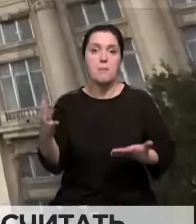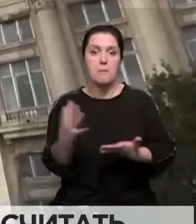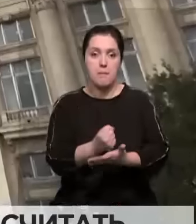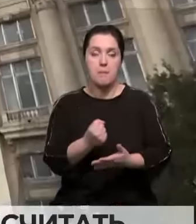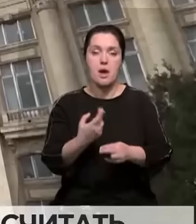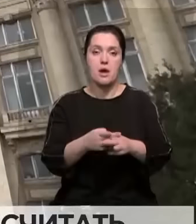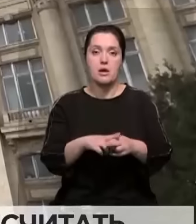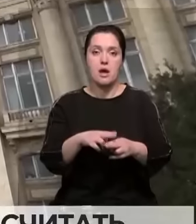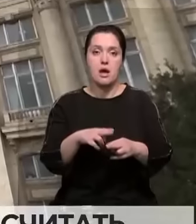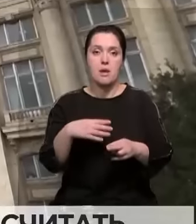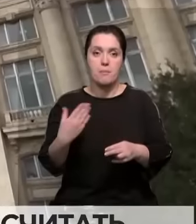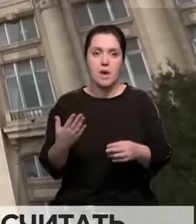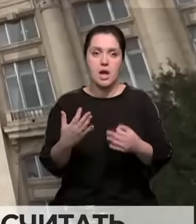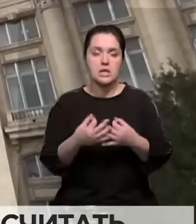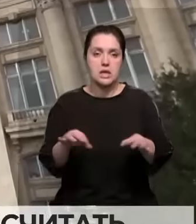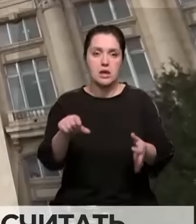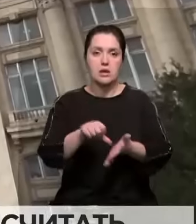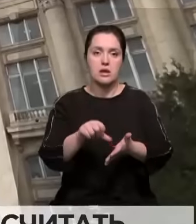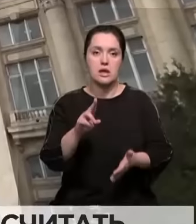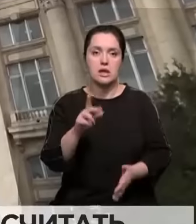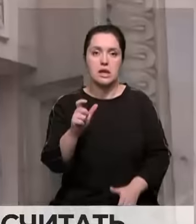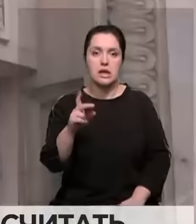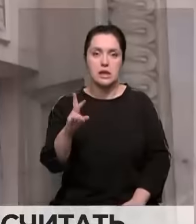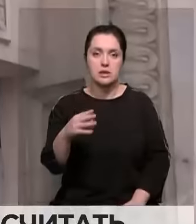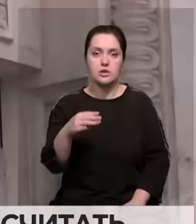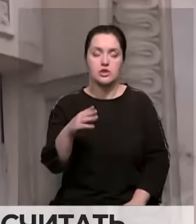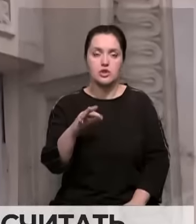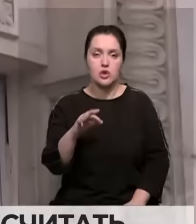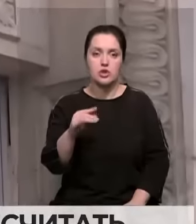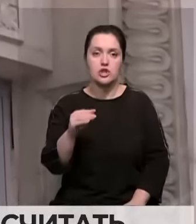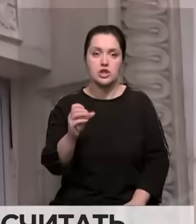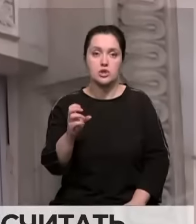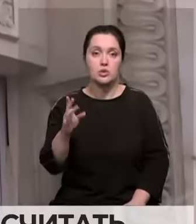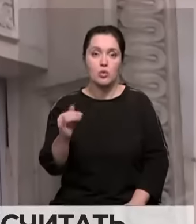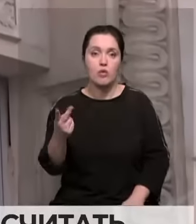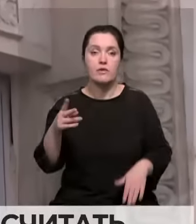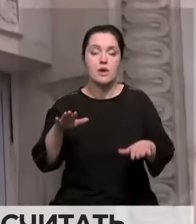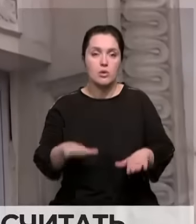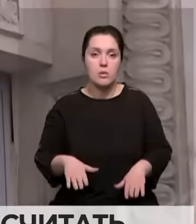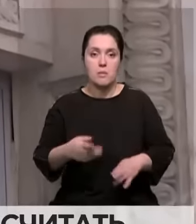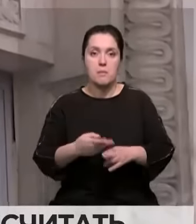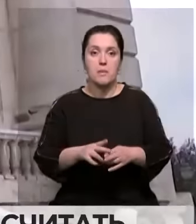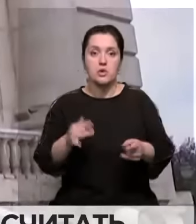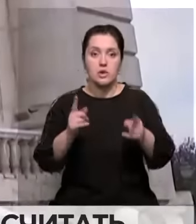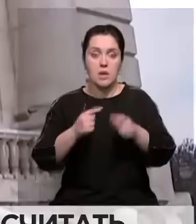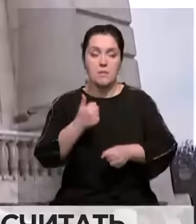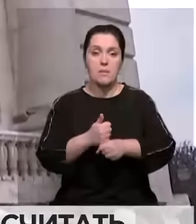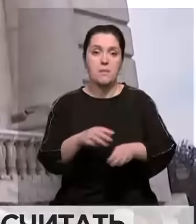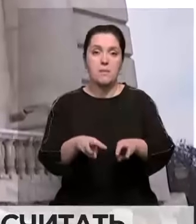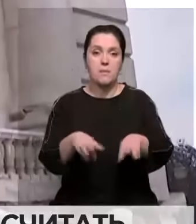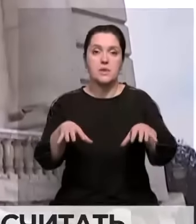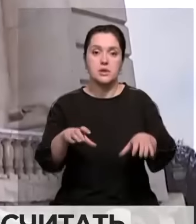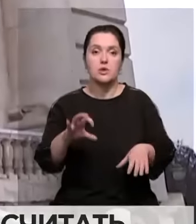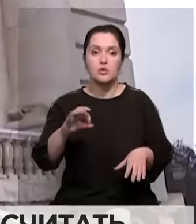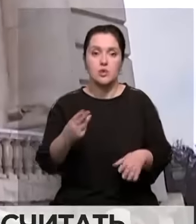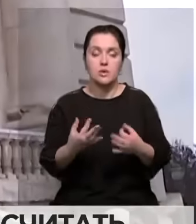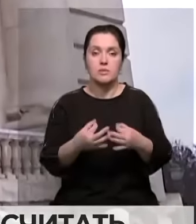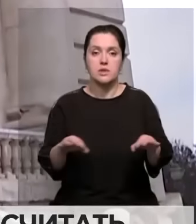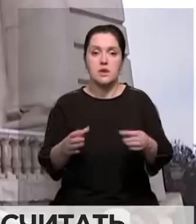крайне правый независимый кандидат Келин Джорджешску. На втором месте оказался действующий премьер-министр и